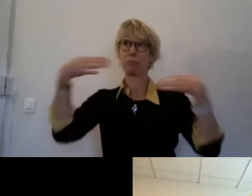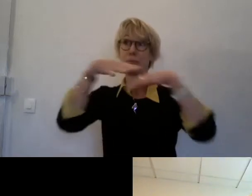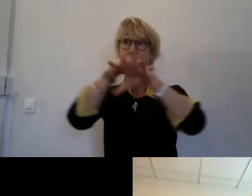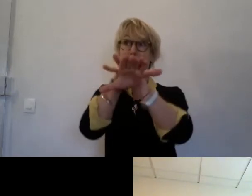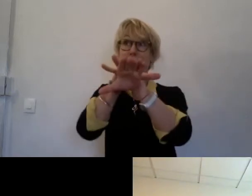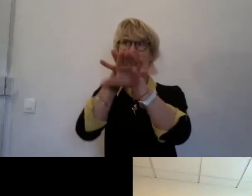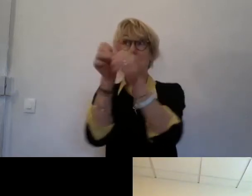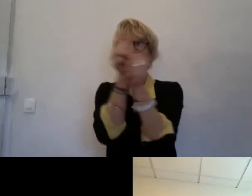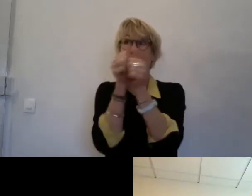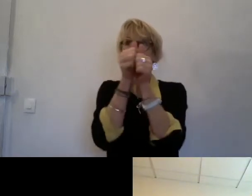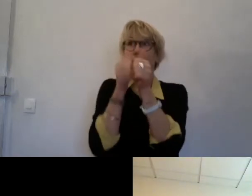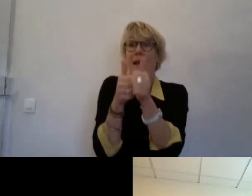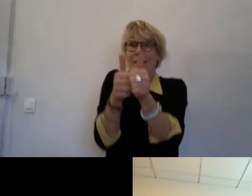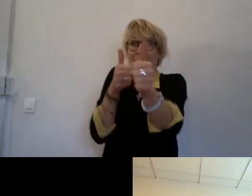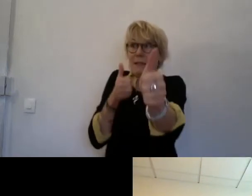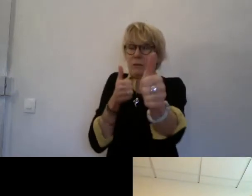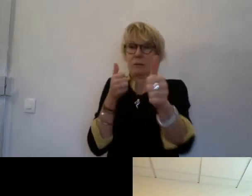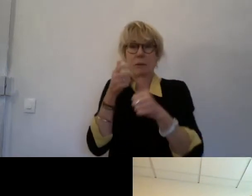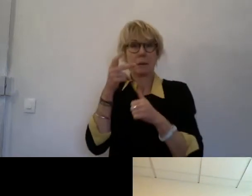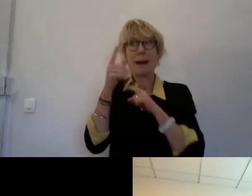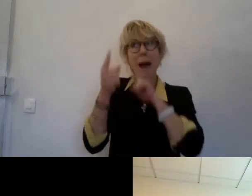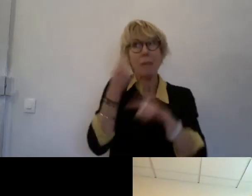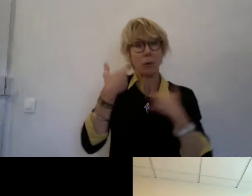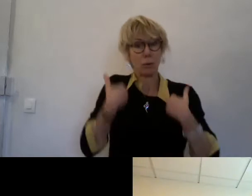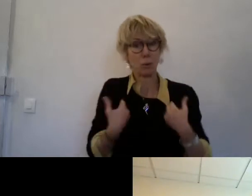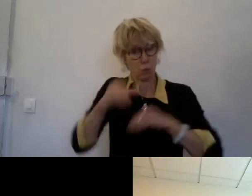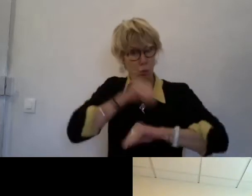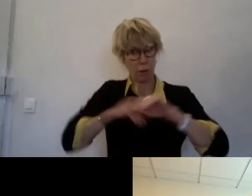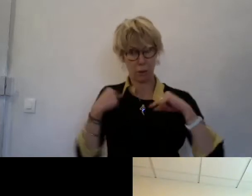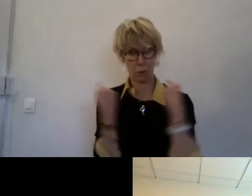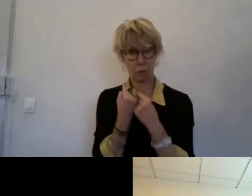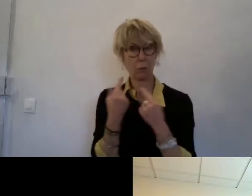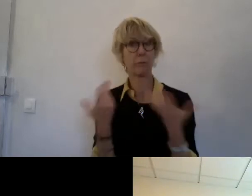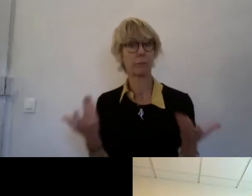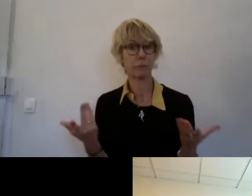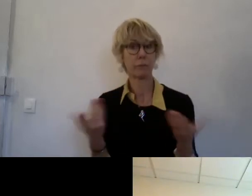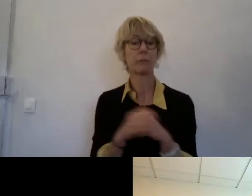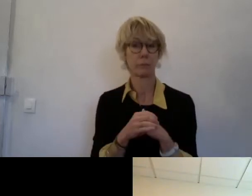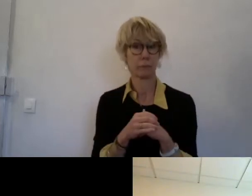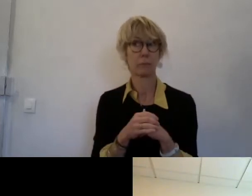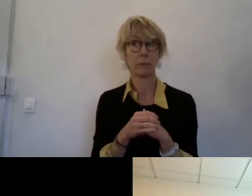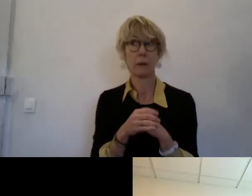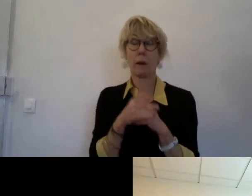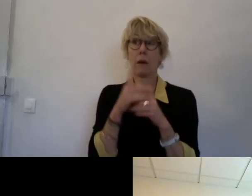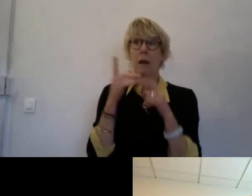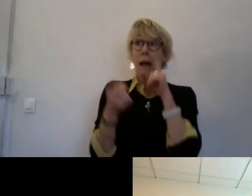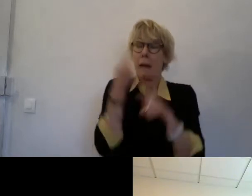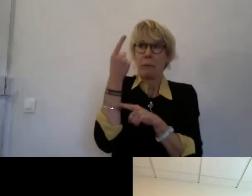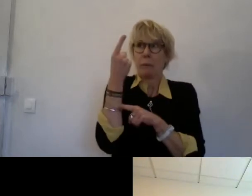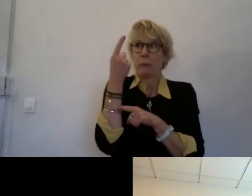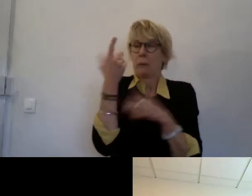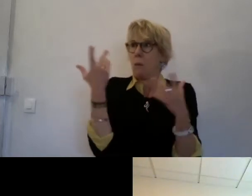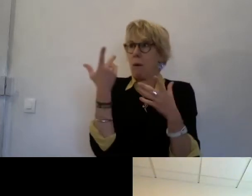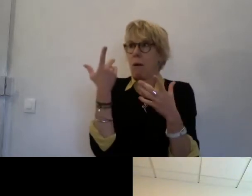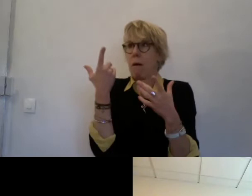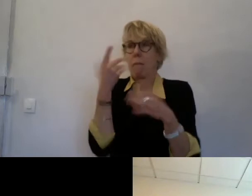nous, hospitaliers, soignants, parce que je pense que c'est une façon de se protéger de la maltraitance. Plus